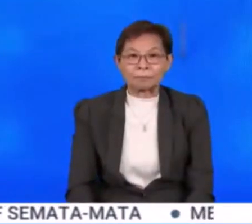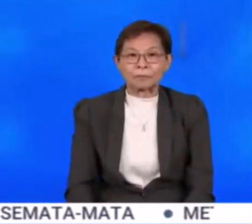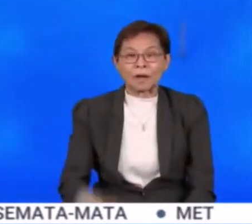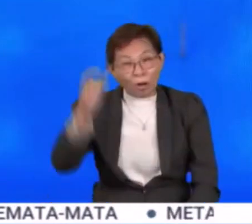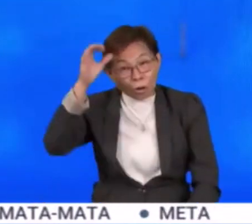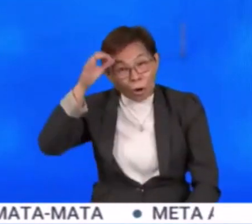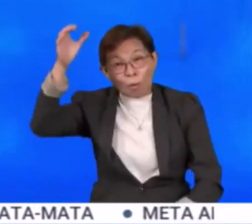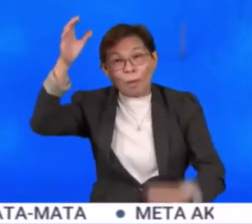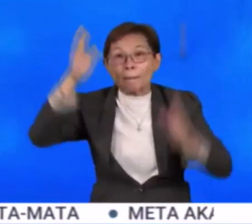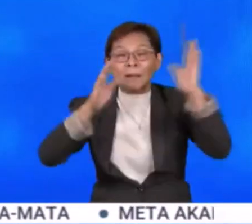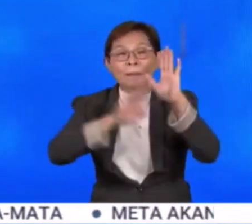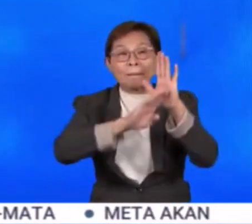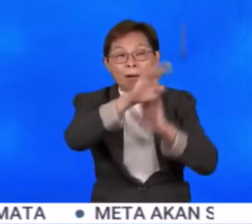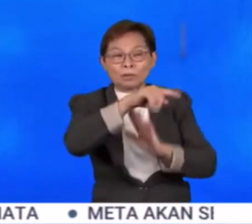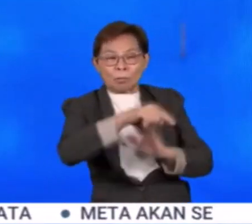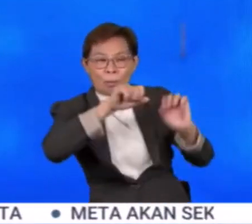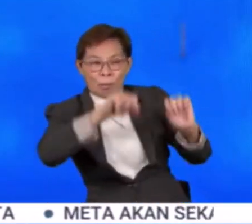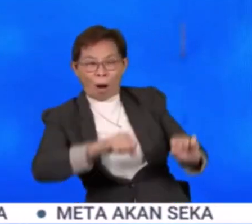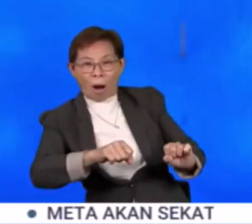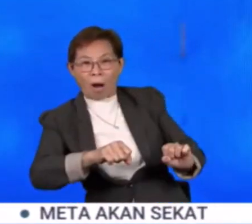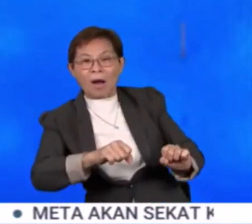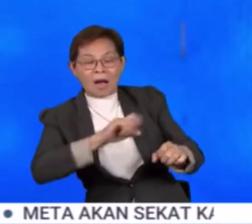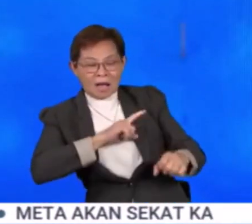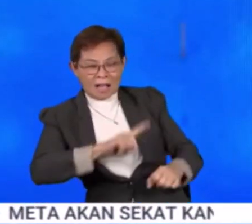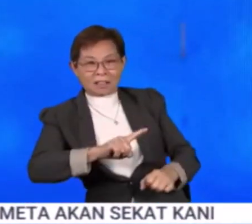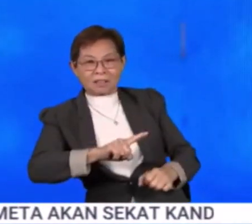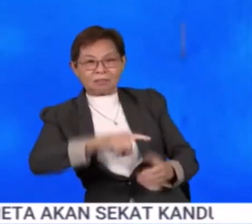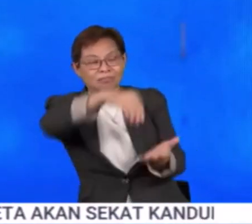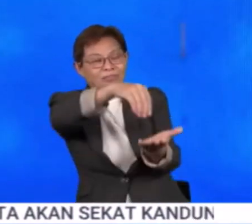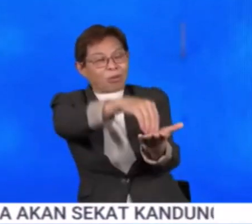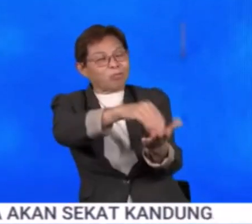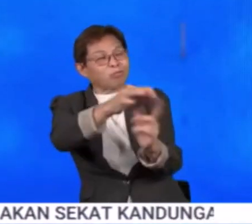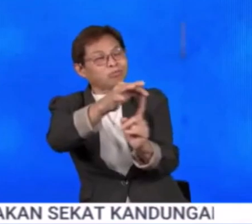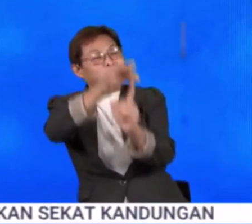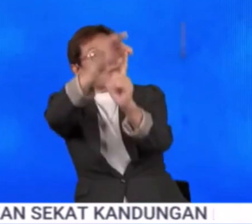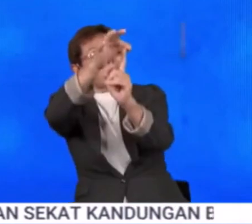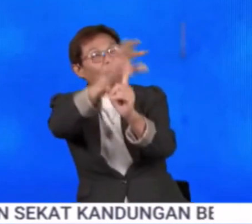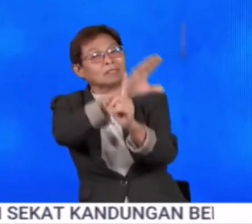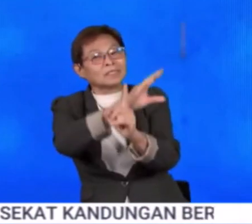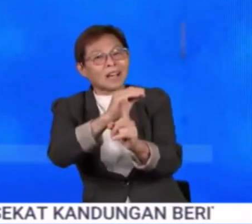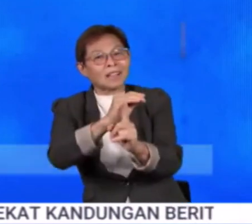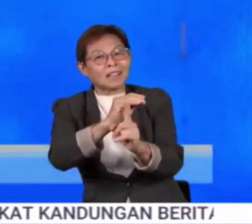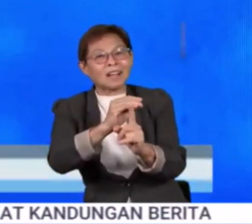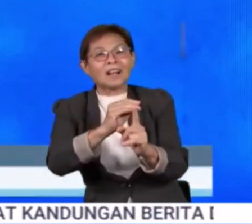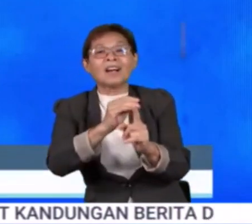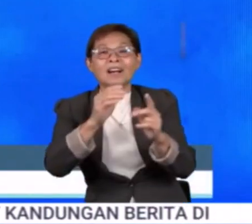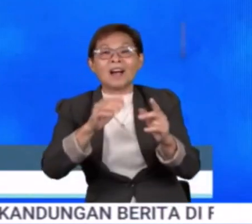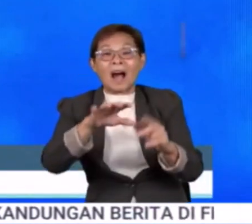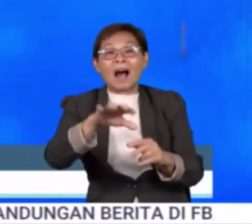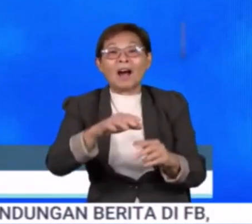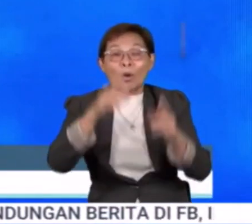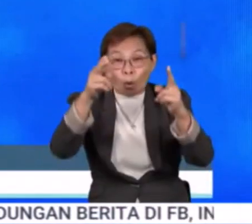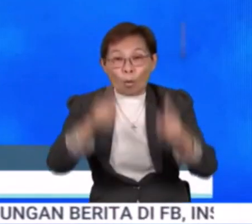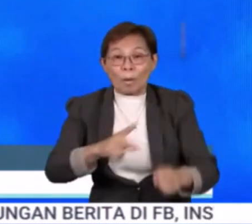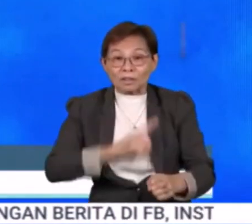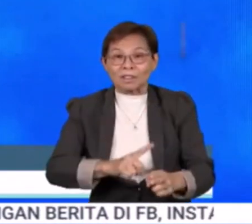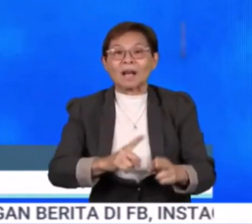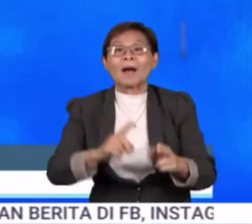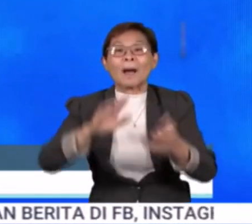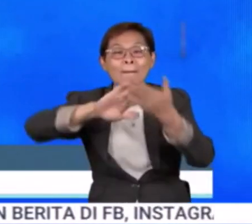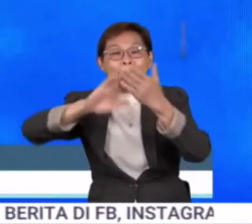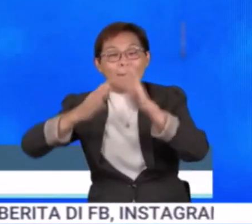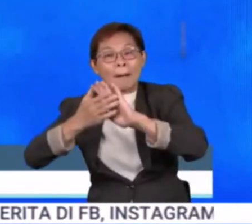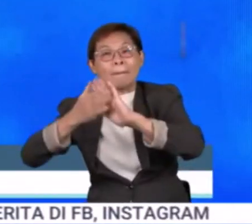Konsep Malaysia Madani mampu meletakkan Islam di kedudukan istimewa dan mengangkat umatnya sebagai masyarakat